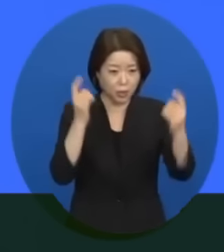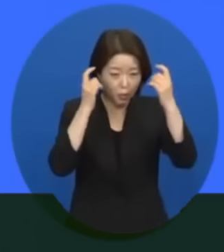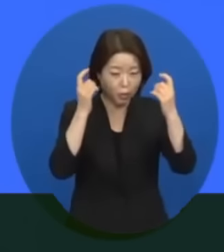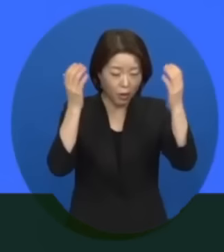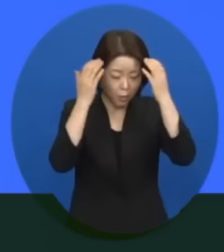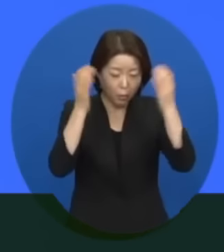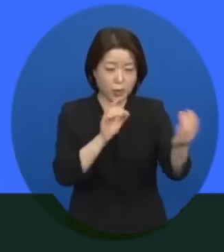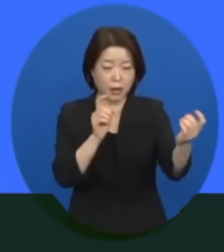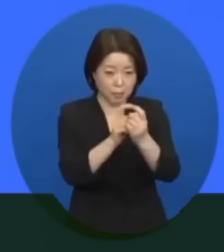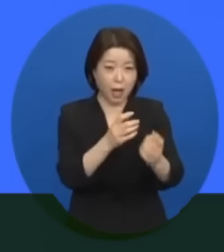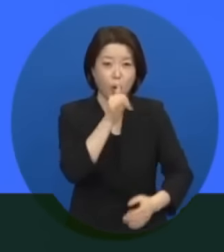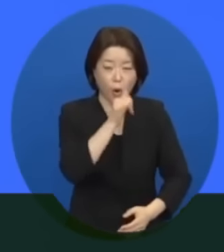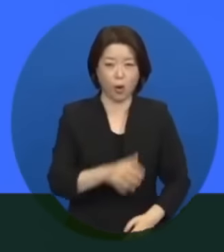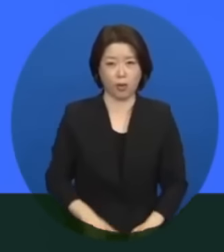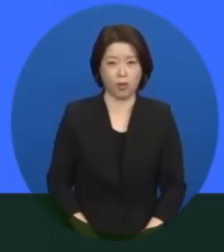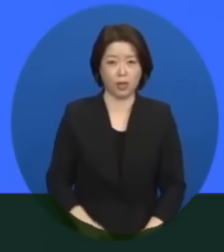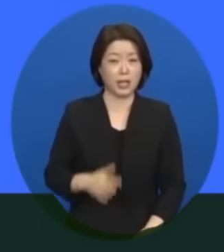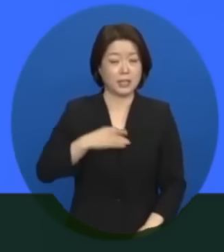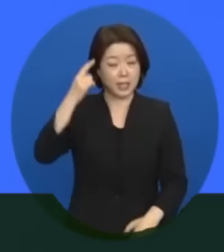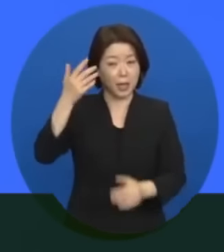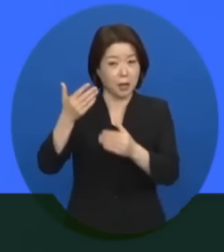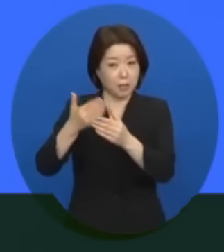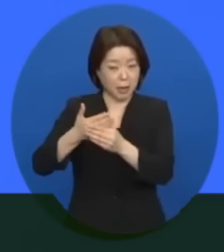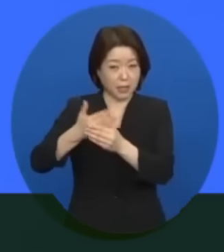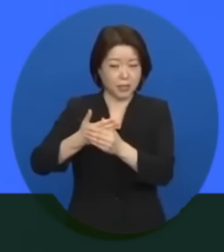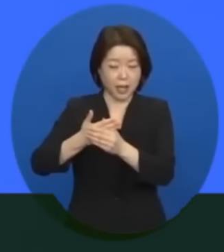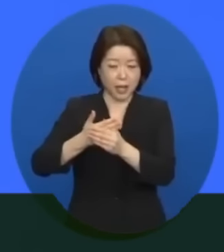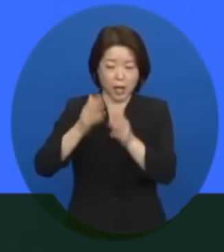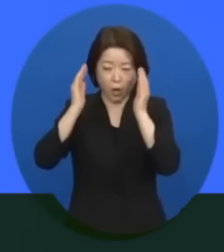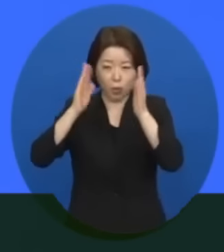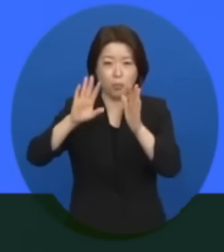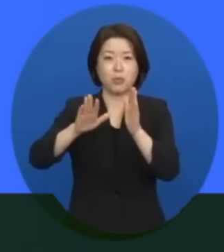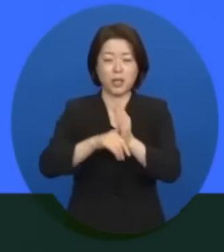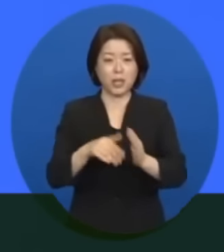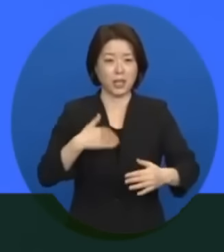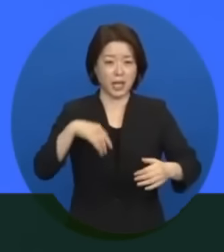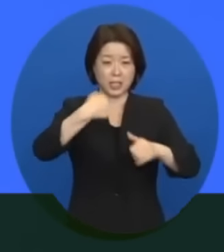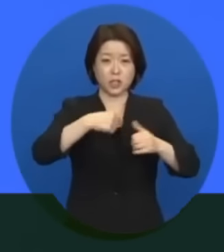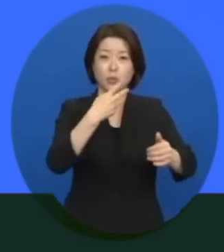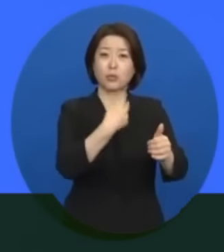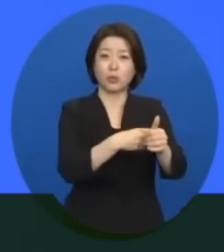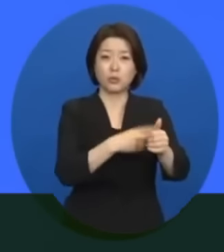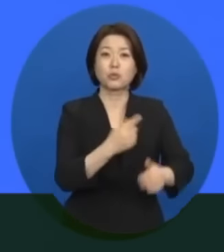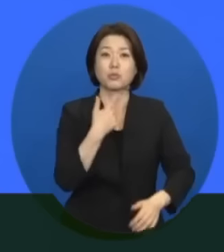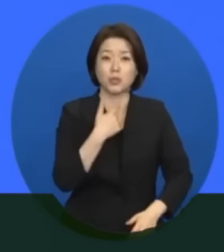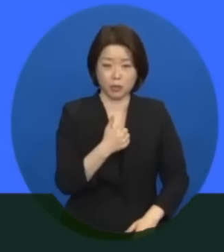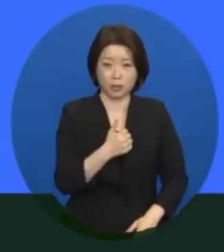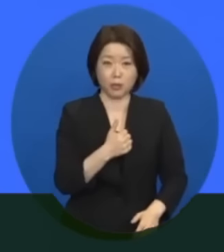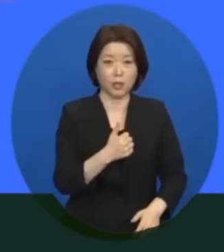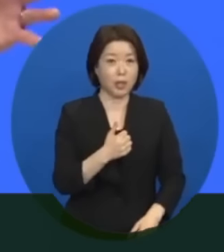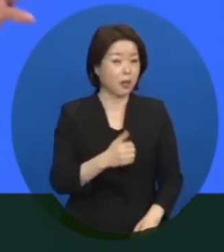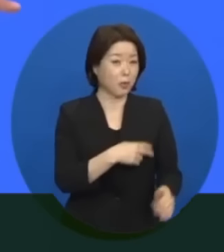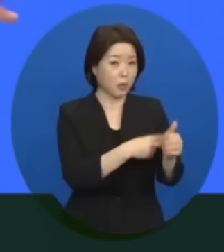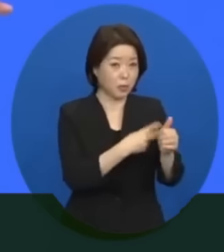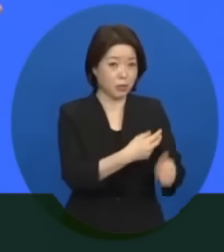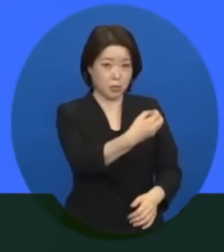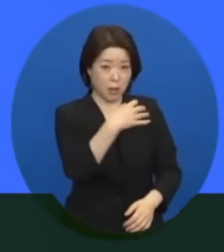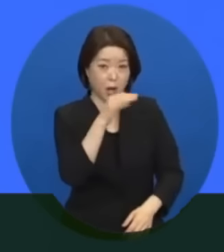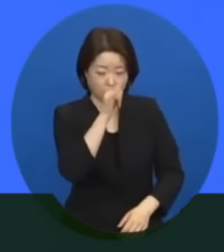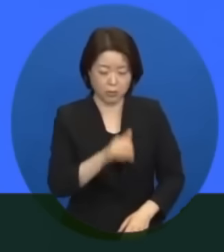저의 박사 가정 디렉터였던 교수님께서 목회를 하실 때 한 가정 이야기를 하신 적이 있습니다이 부부가 오랜